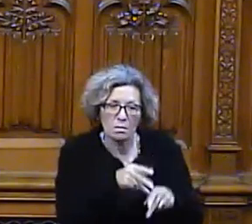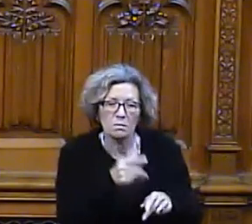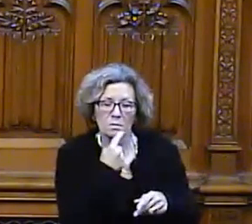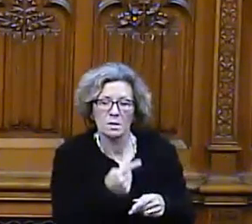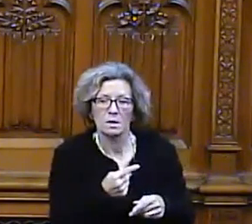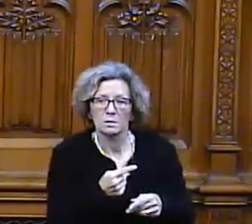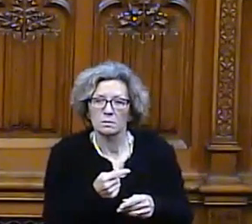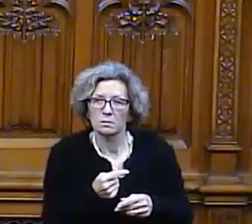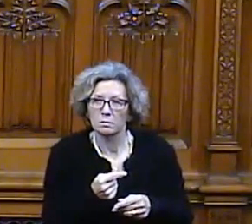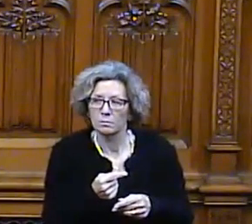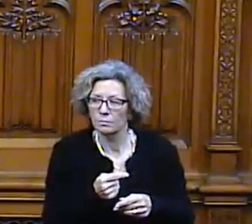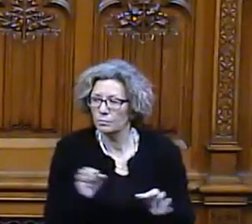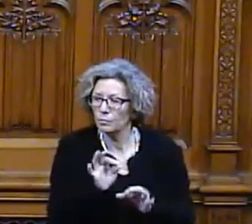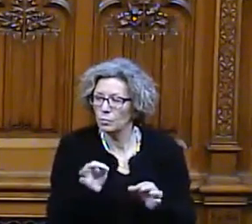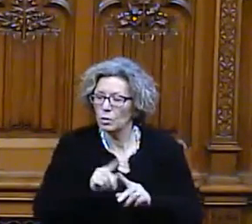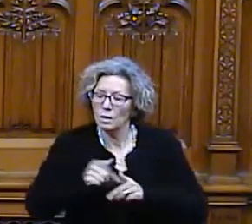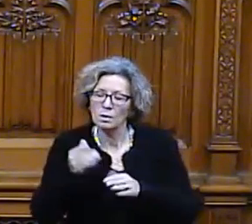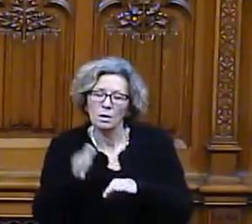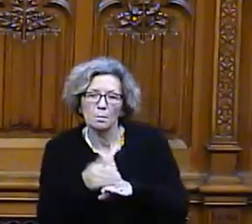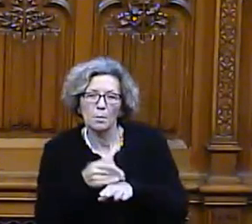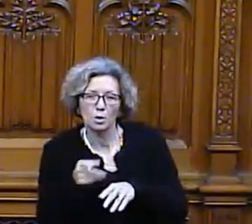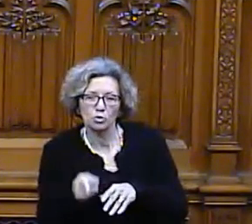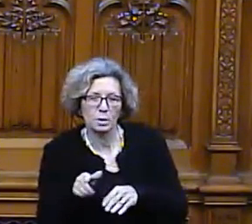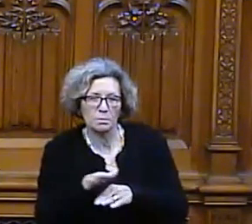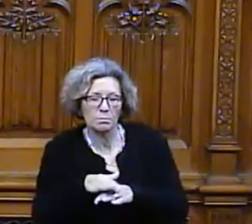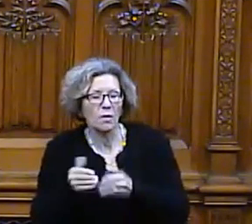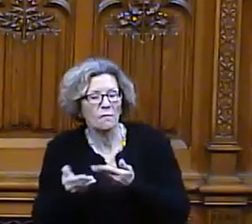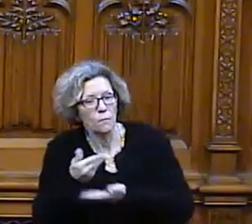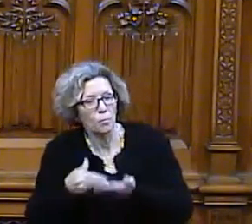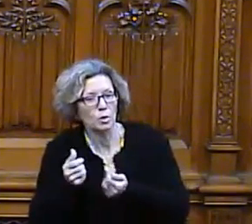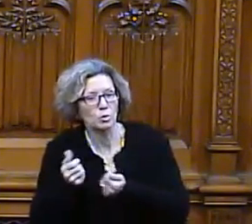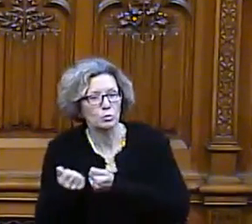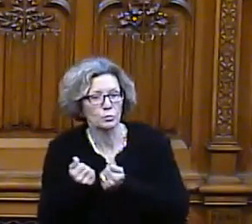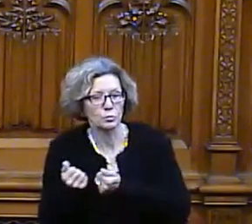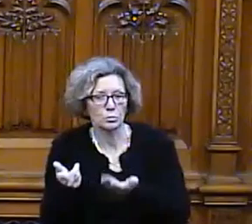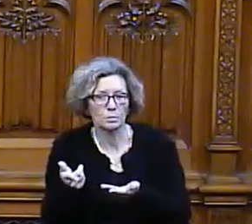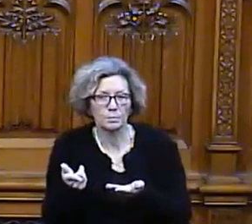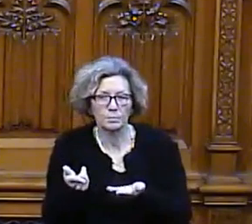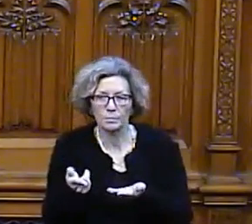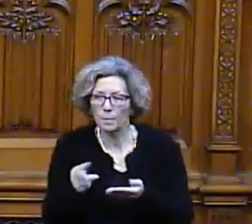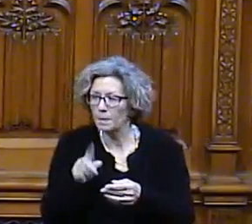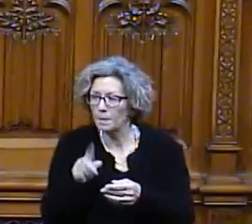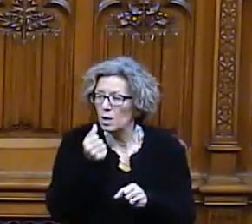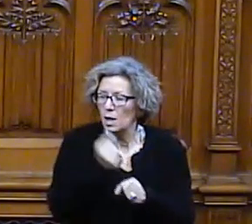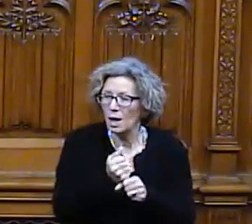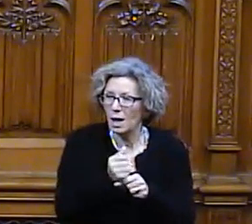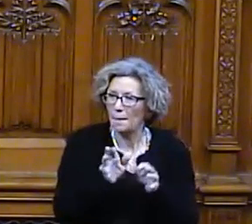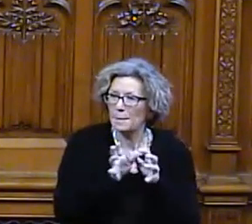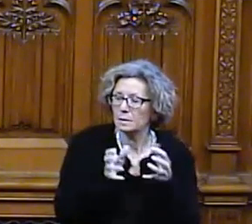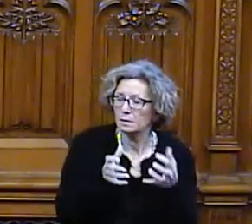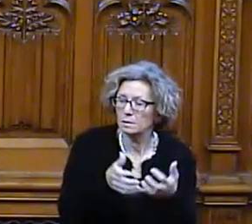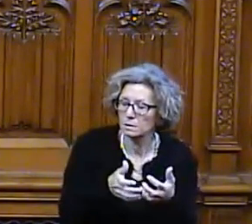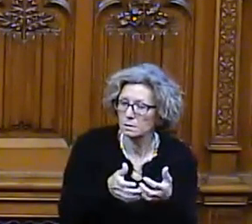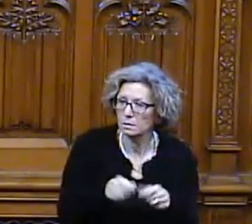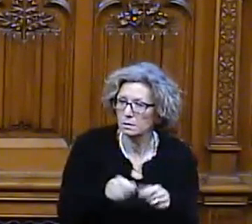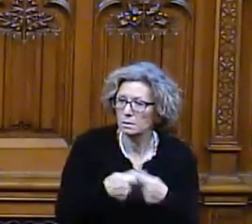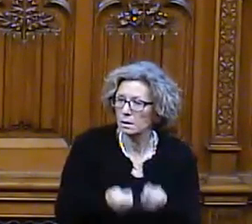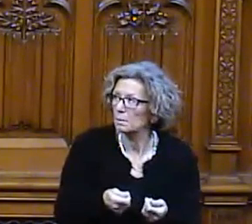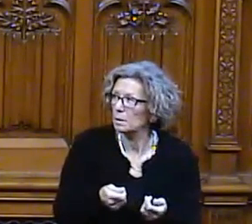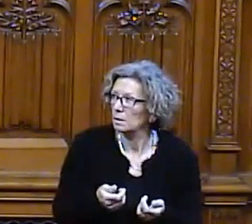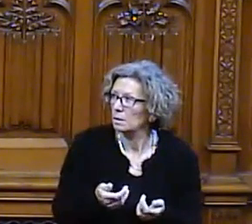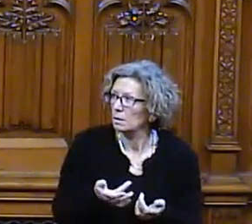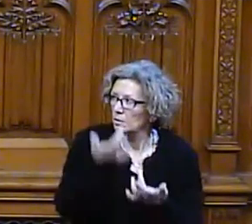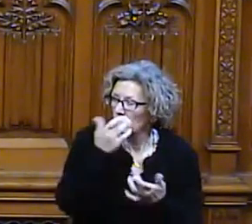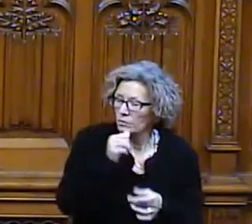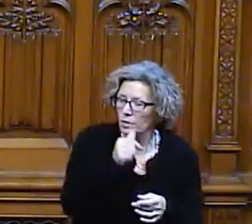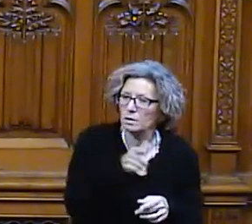angesprochen. Oder andere Beispiele im Bereich Wirtschaftspolitik. Da soll es einen Arbeitskreis geben. Wer nicht weiter